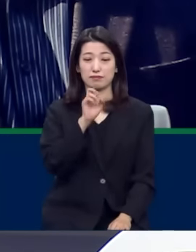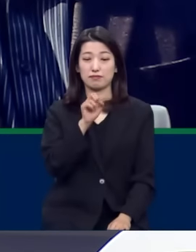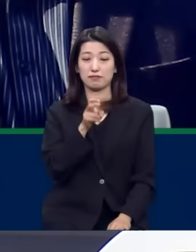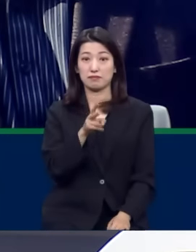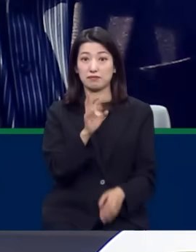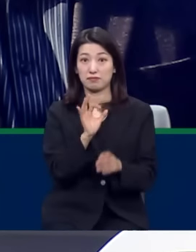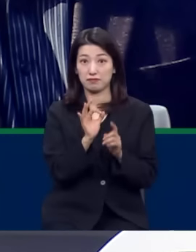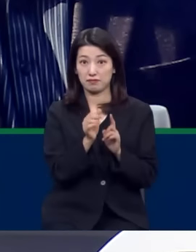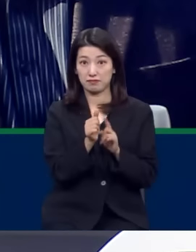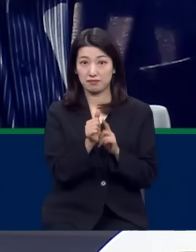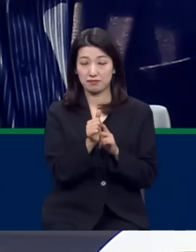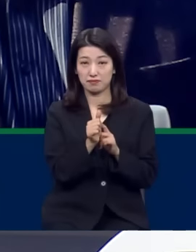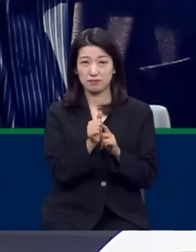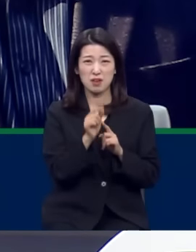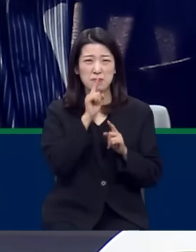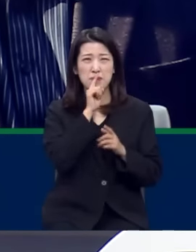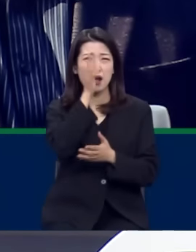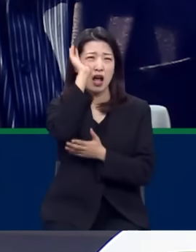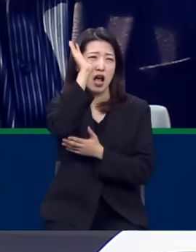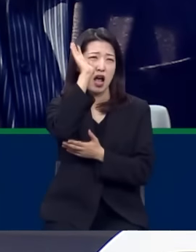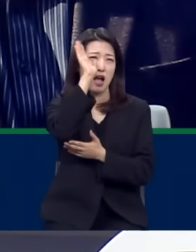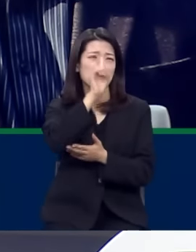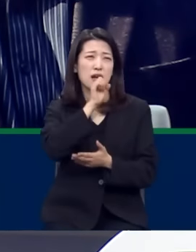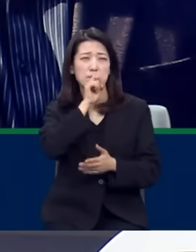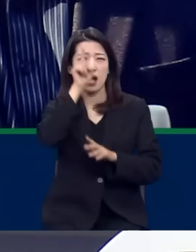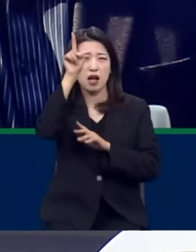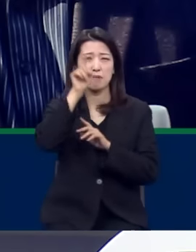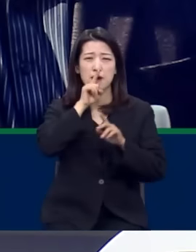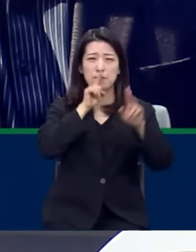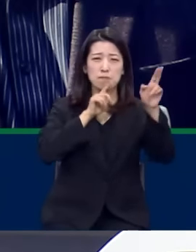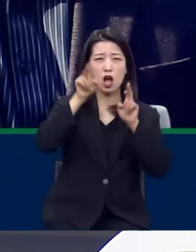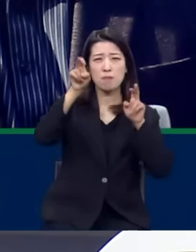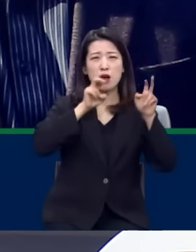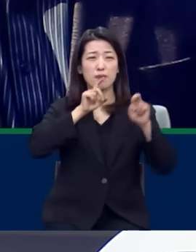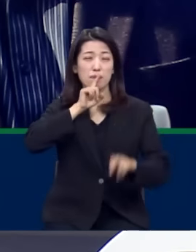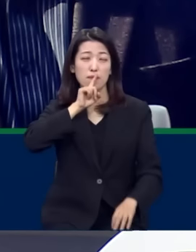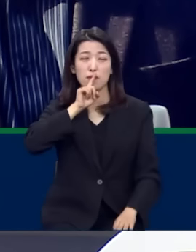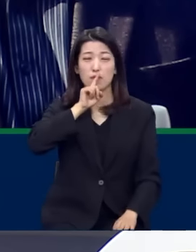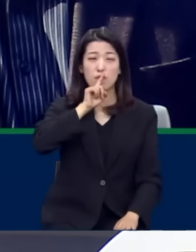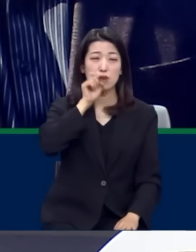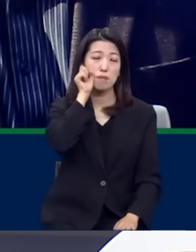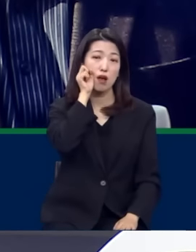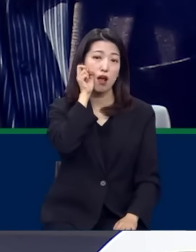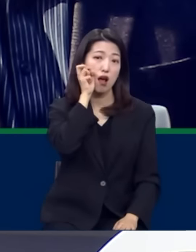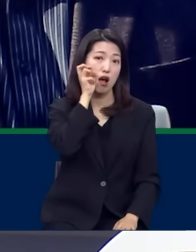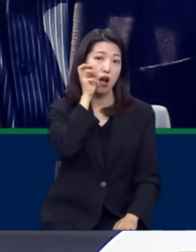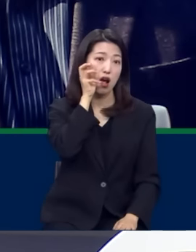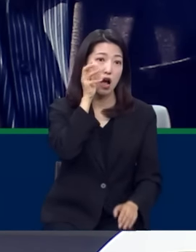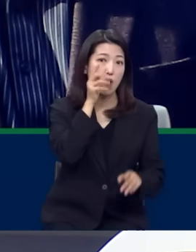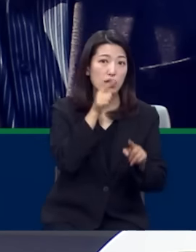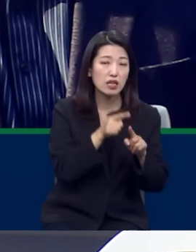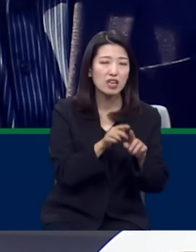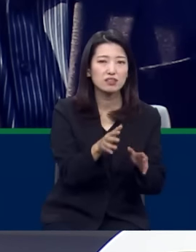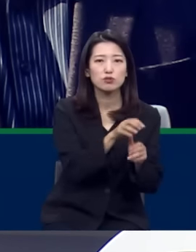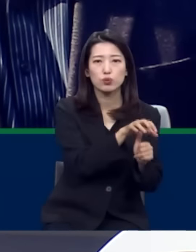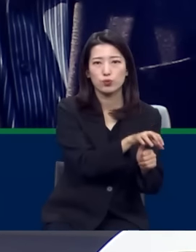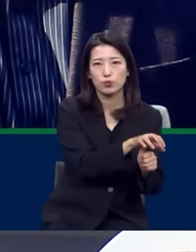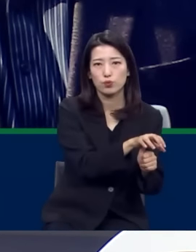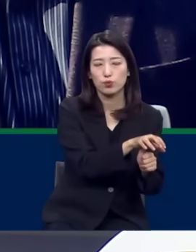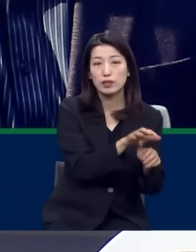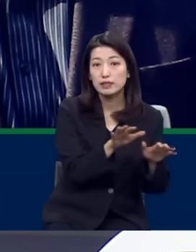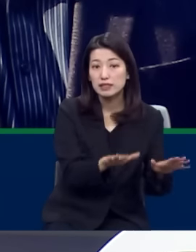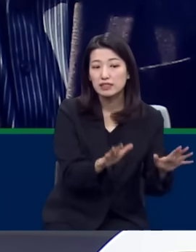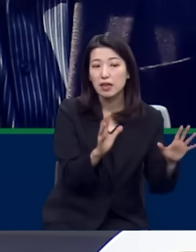사라진 뒤에 그 자리를 이준석 의원이 채울 가능성이 좀 상당히 좀 있어 보인다라는 말씀이에요 근데 어제이 보도이 단독